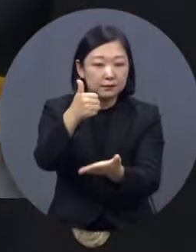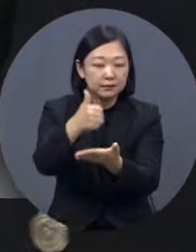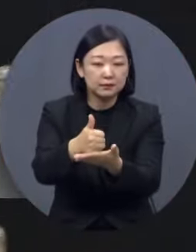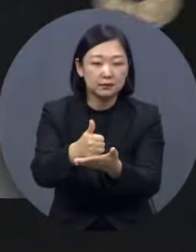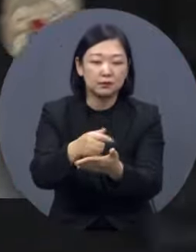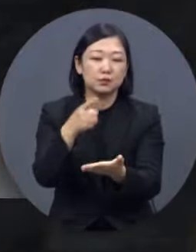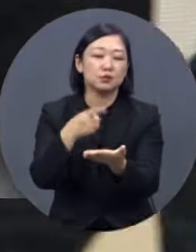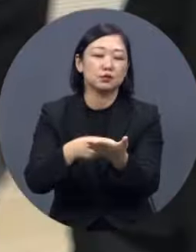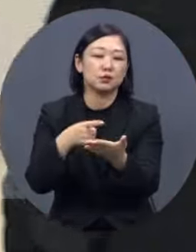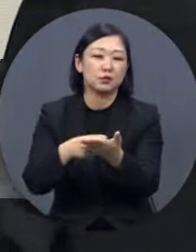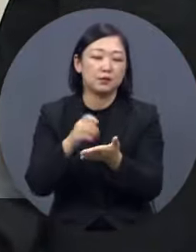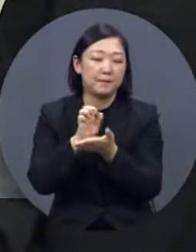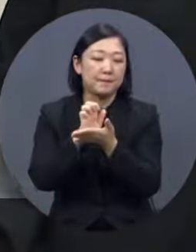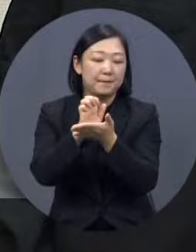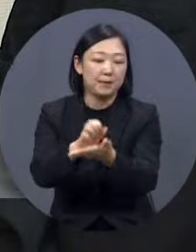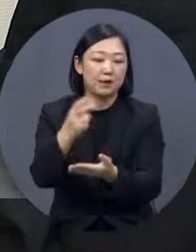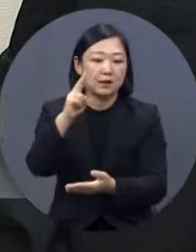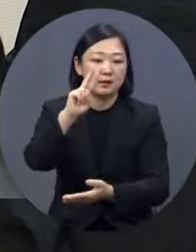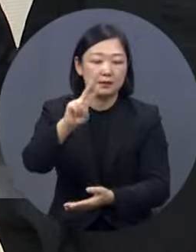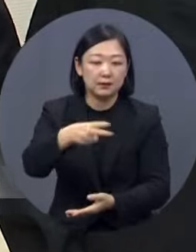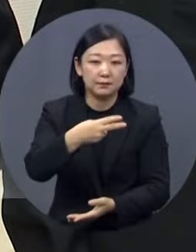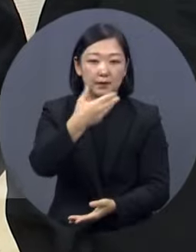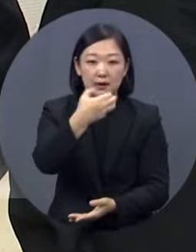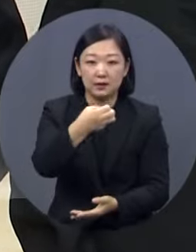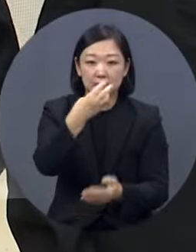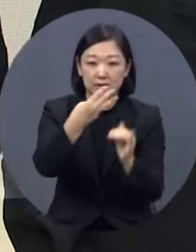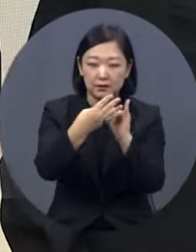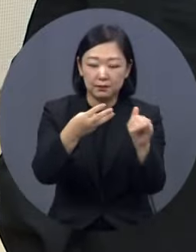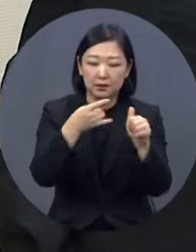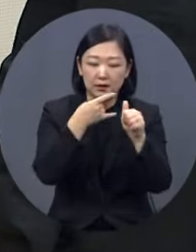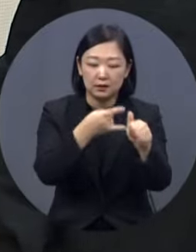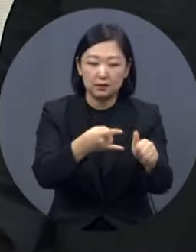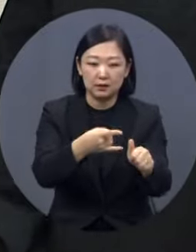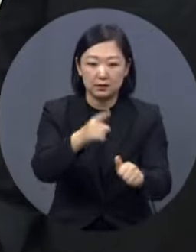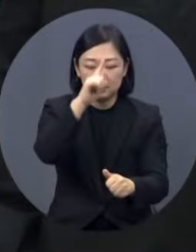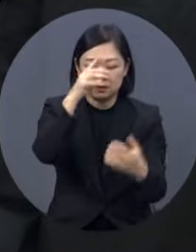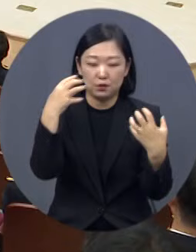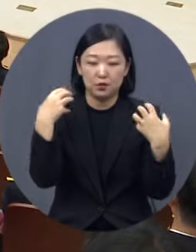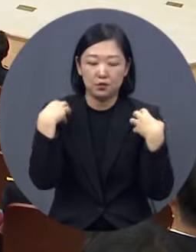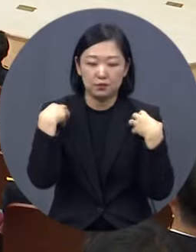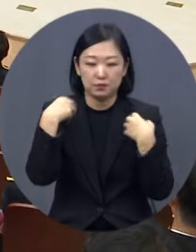국무총리 표창을 받는 등 293명에게